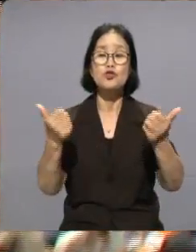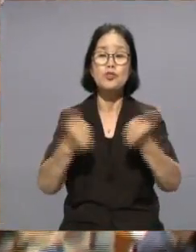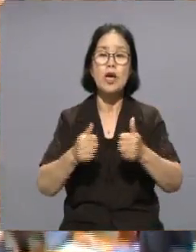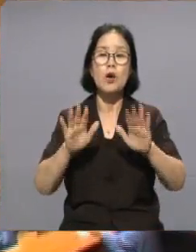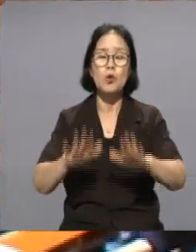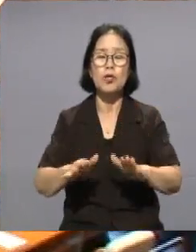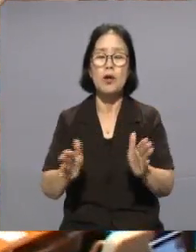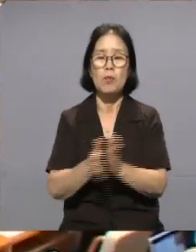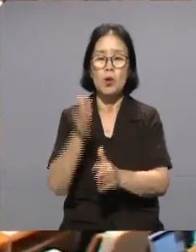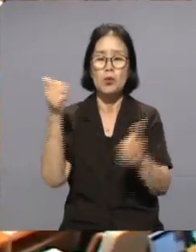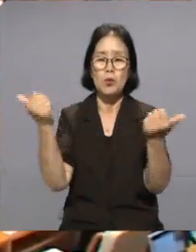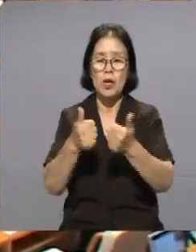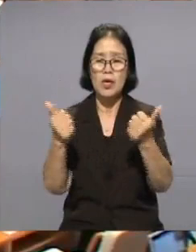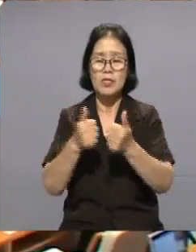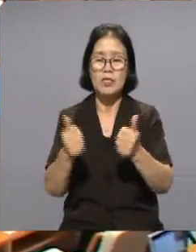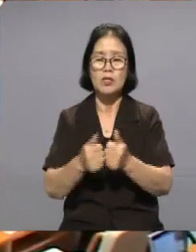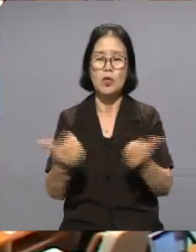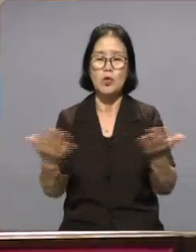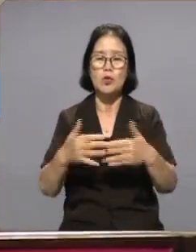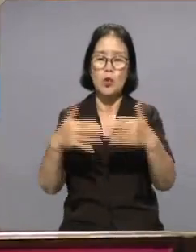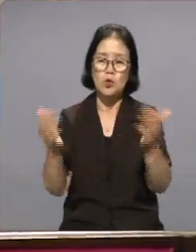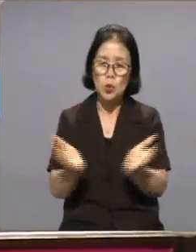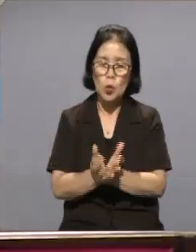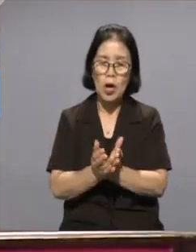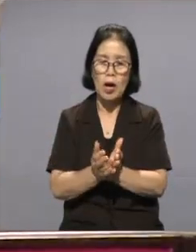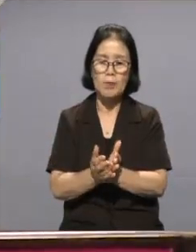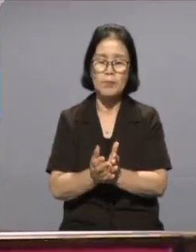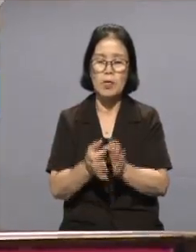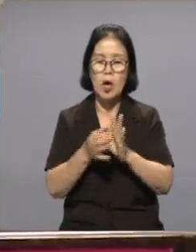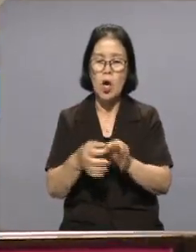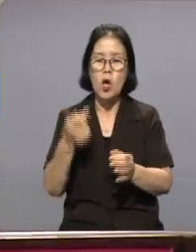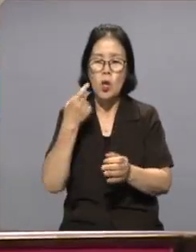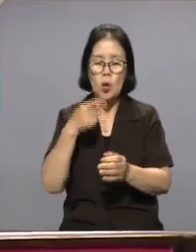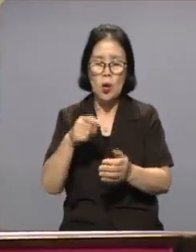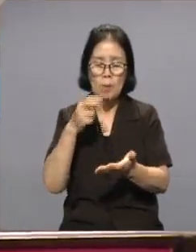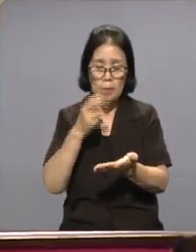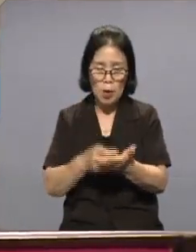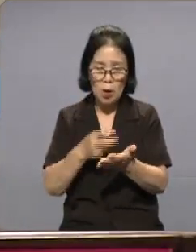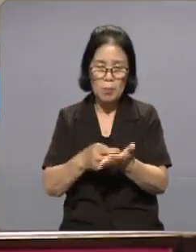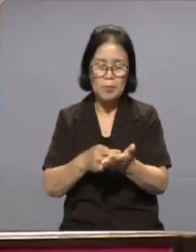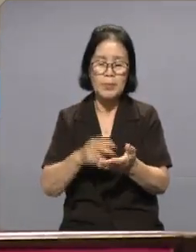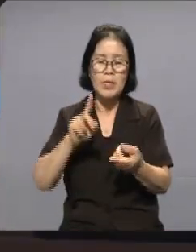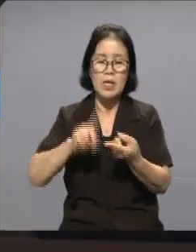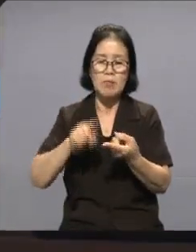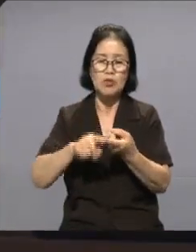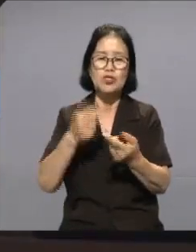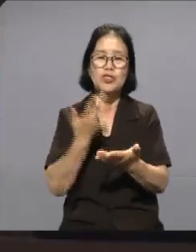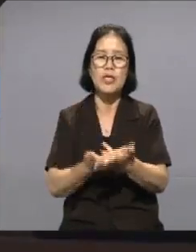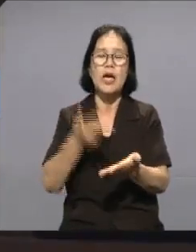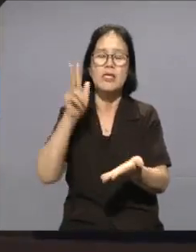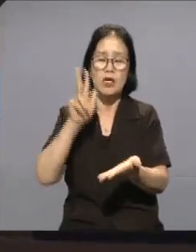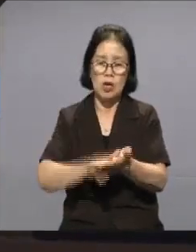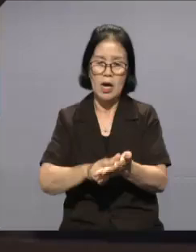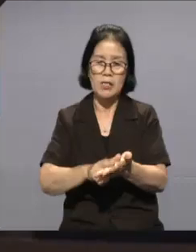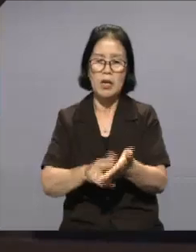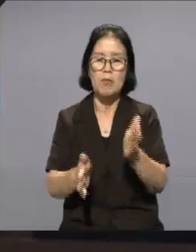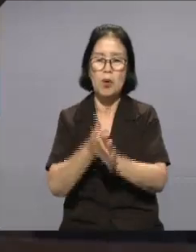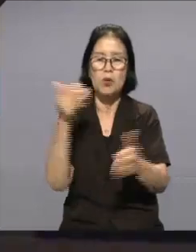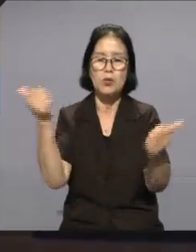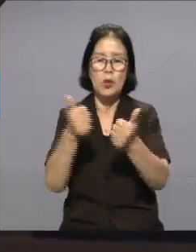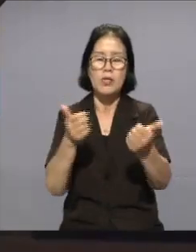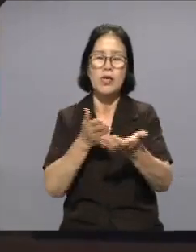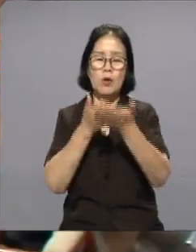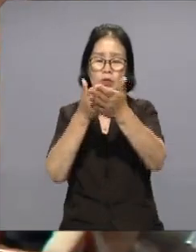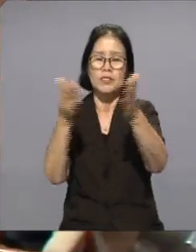오늘 본회의를 열어 노동조합 및 노동관계 조정법 일부 개정안 이른바 노란봉투법을 본회의에